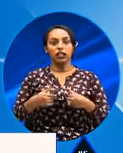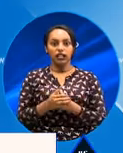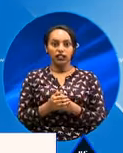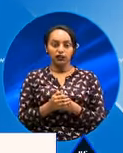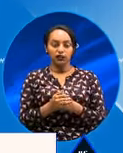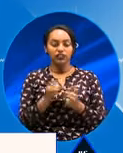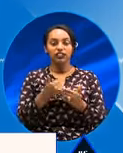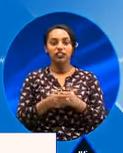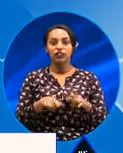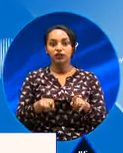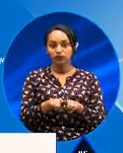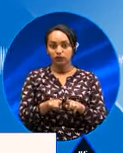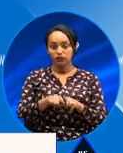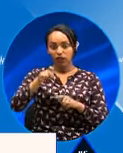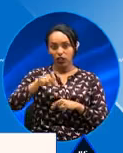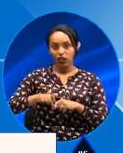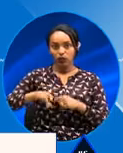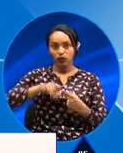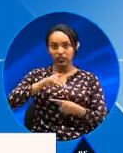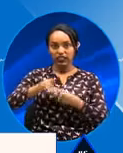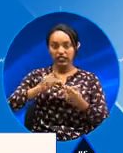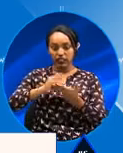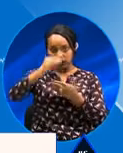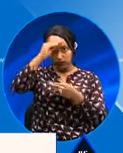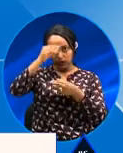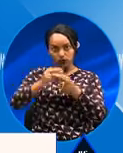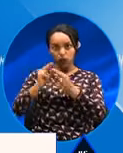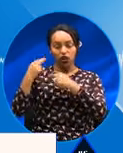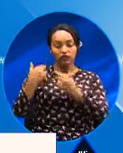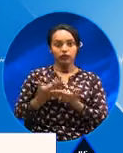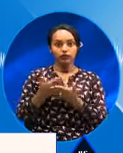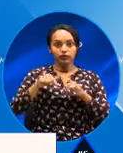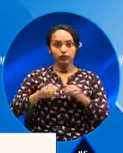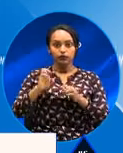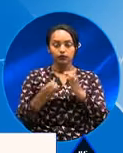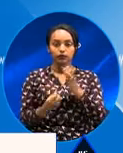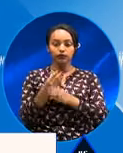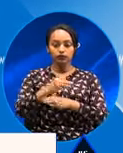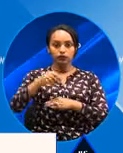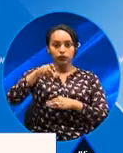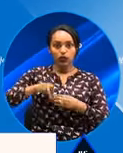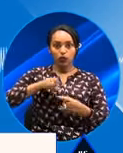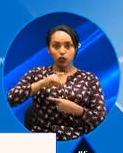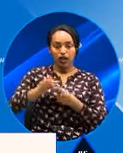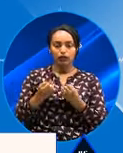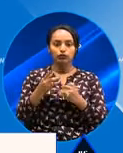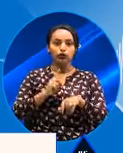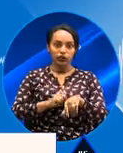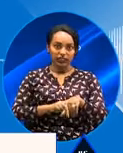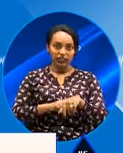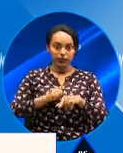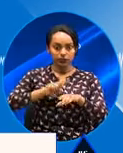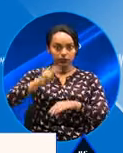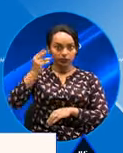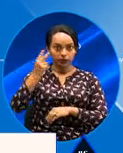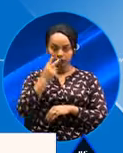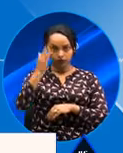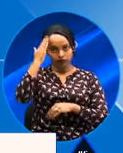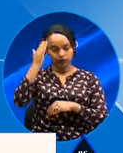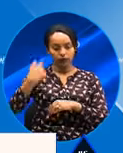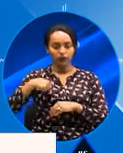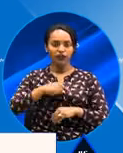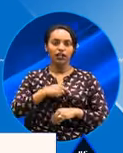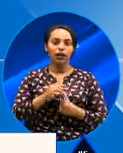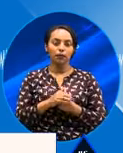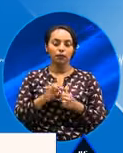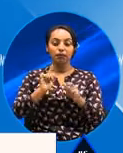ያስተላለፉት። እንደዚሁ የደቡብ ክልል የትምህርት ቢሮ ኃላፊ እንግዲህ እዚህ አርባ ምንጭና ደቡብ አካባቢ ብዙ ጊዜ ሲነሳም የምናውቀው